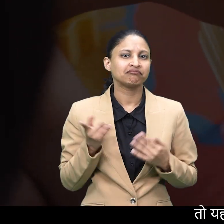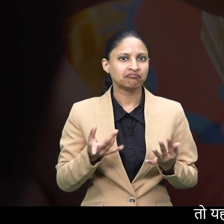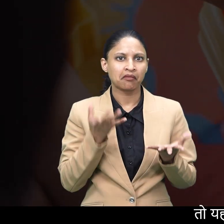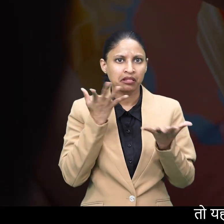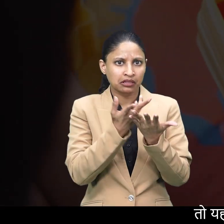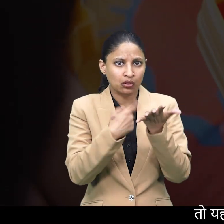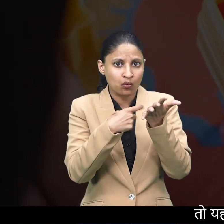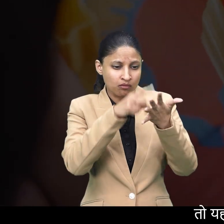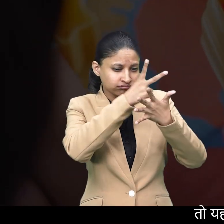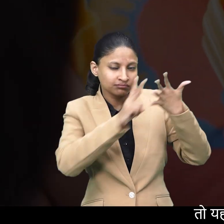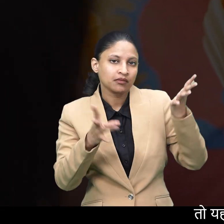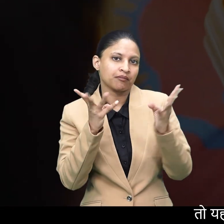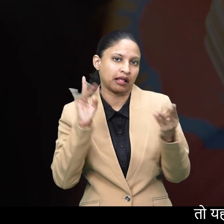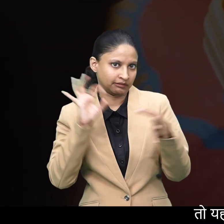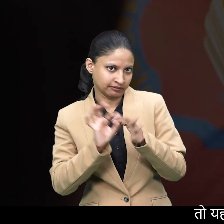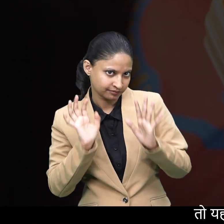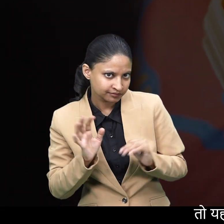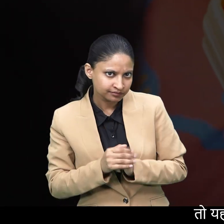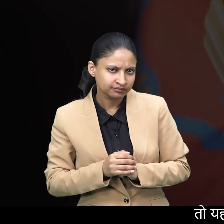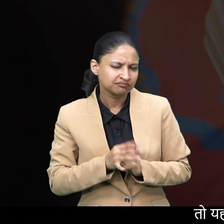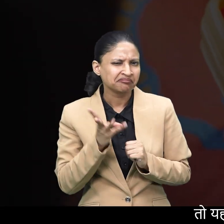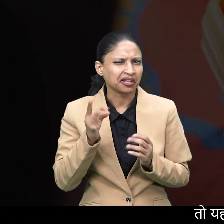तो यहाँ गणित का नियम क्या है?